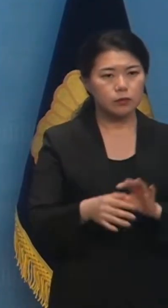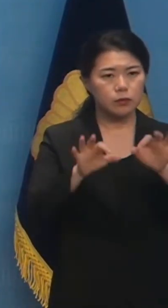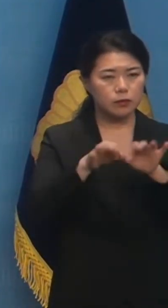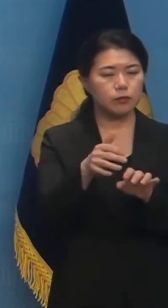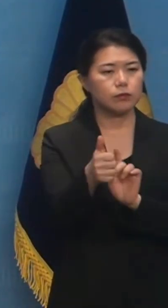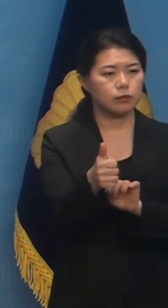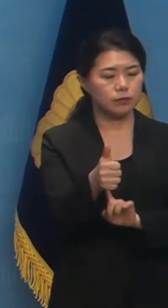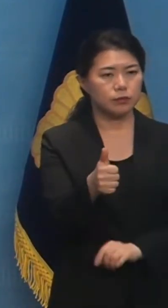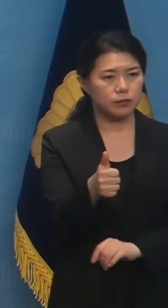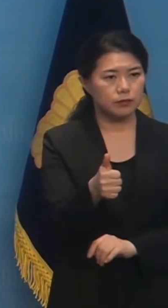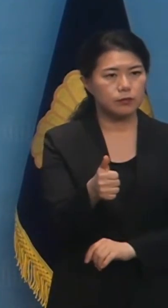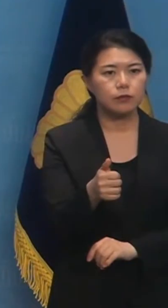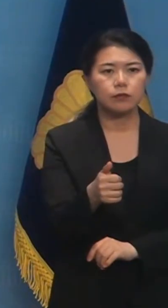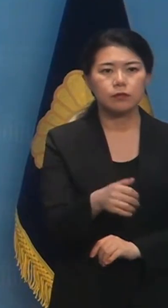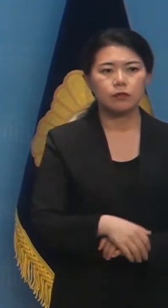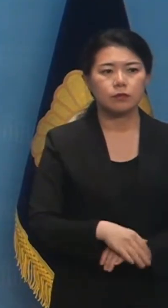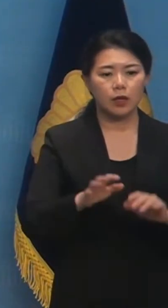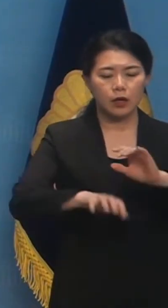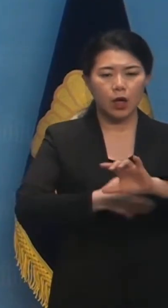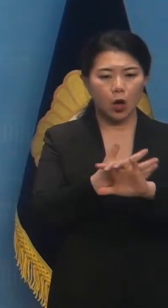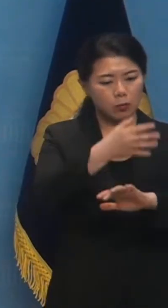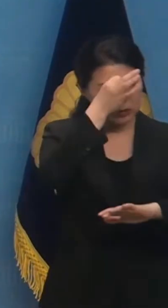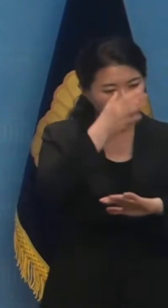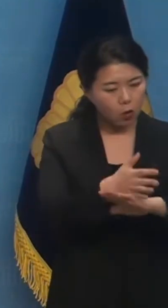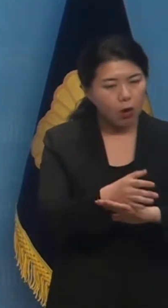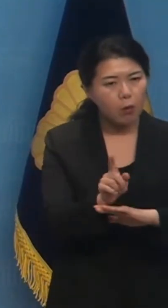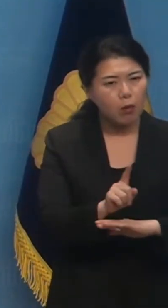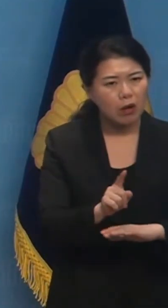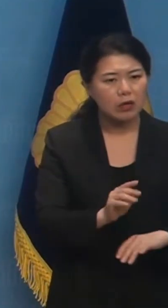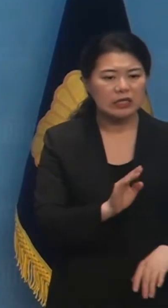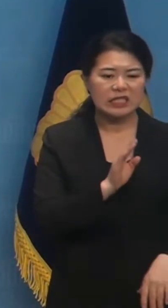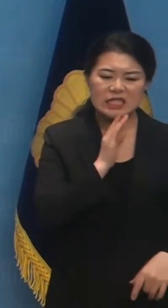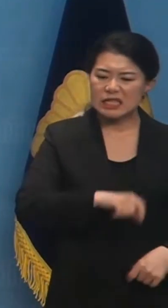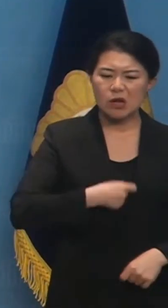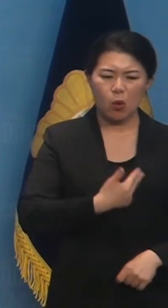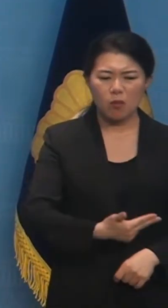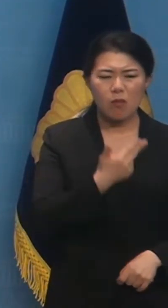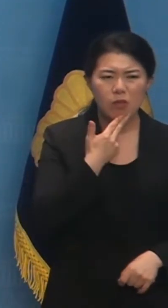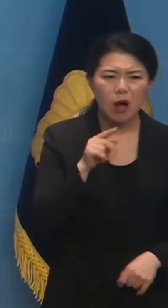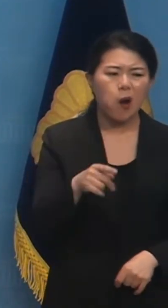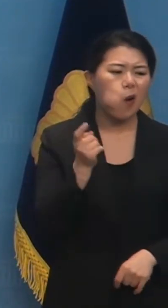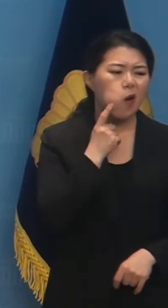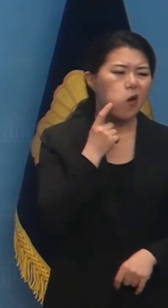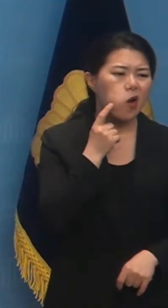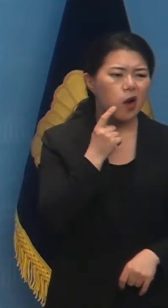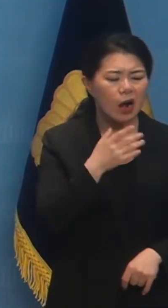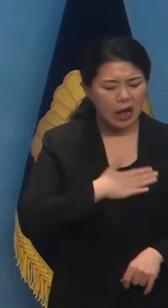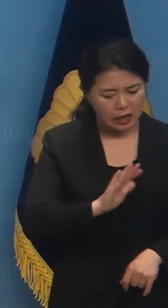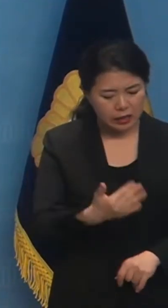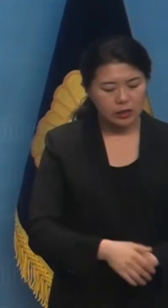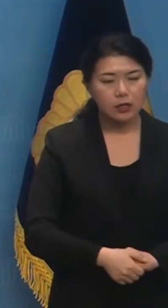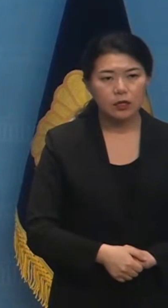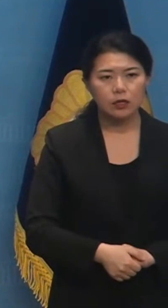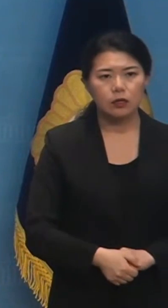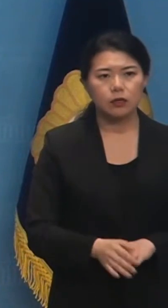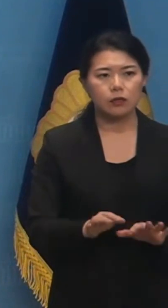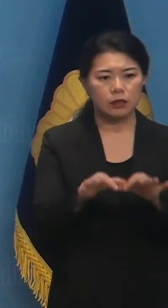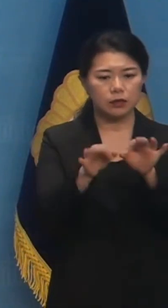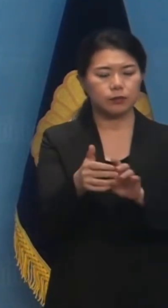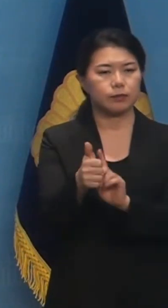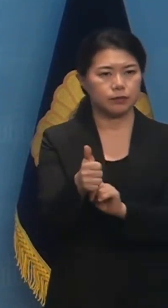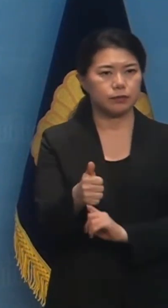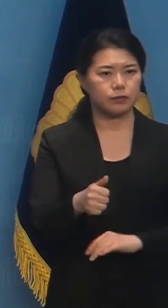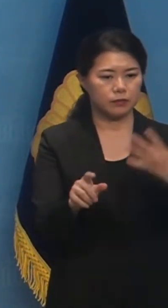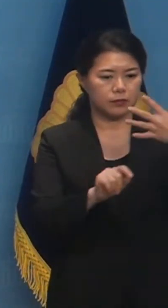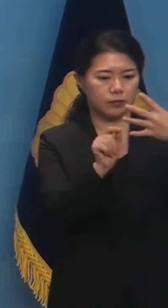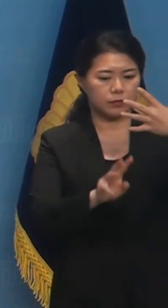김문수 후보의 이른바 계엄 사과가 얼마나 진정성이 없는 것임을 잘 알 수 있습니다. 특히 김문수